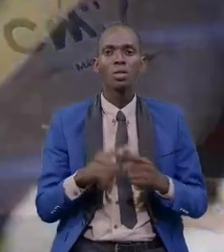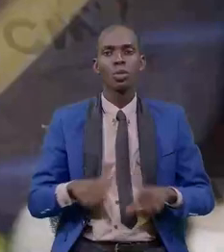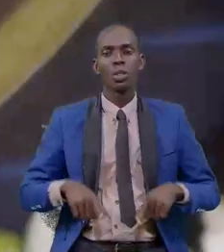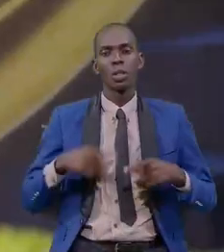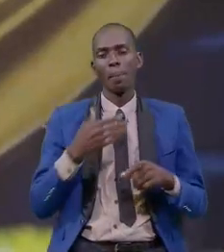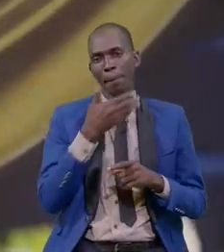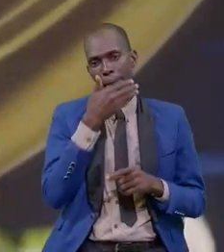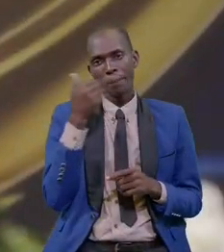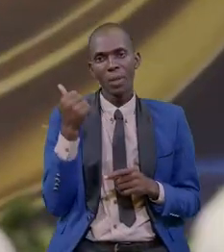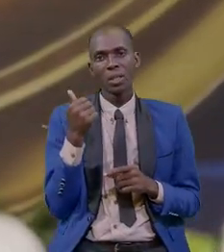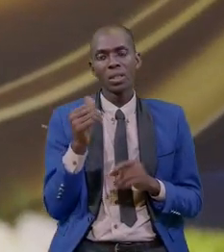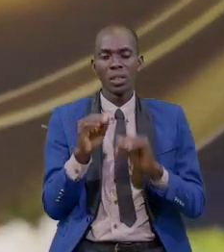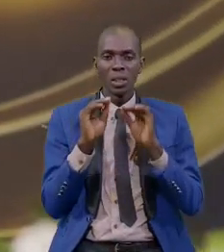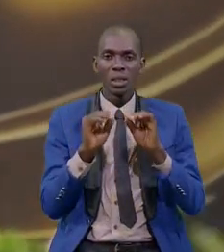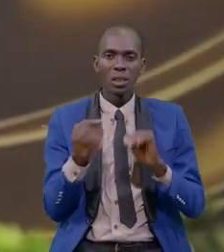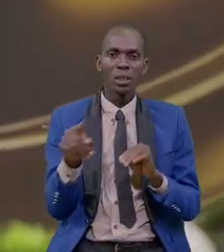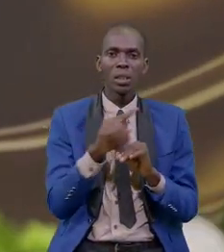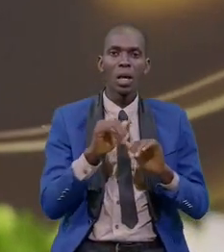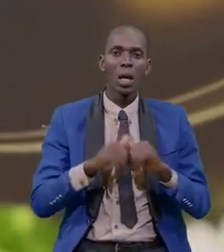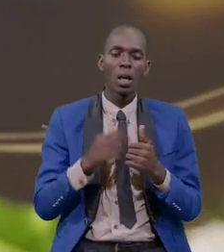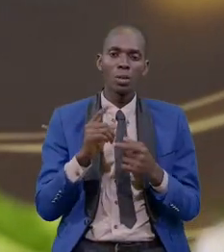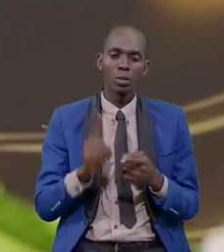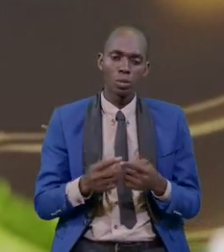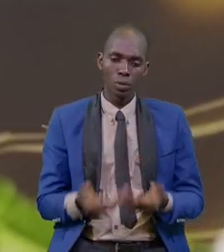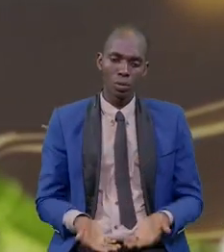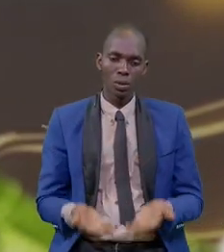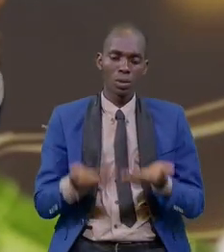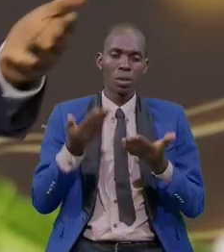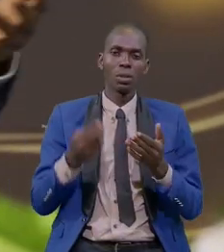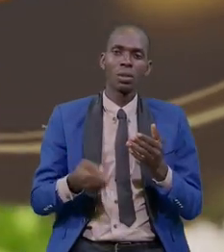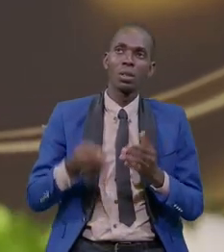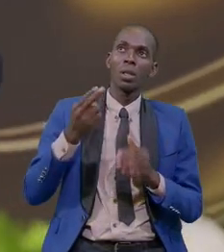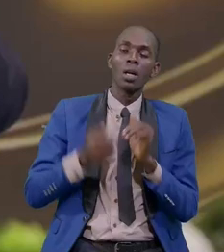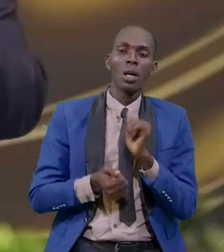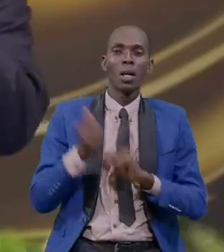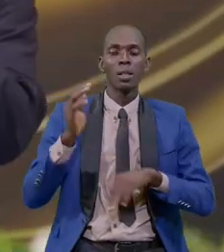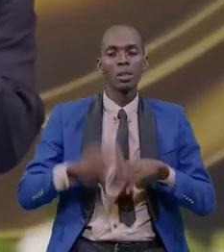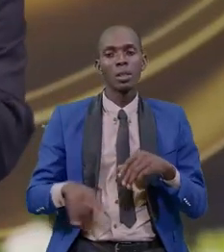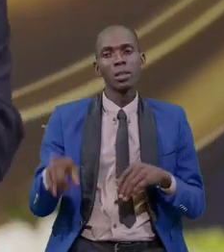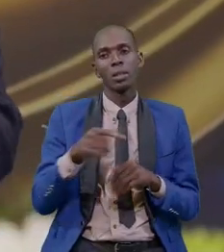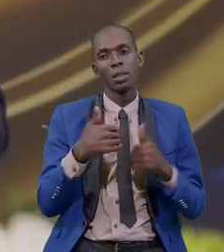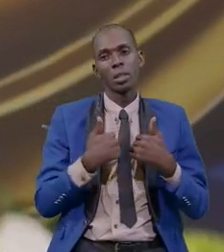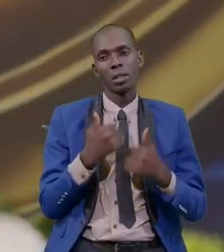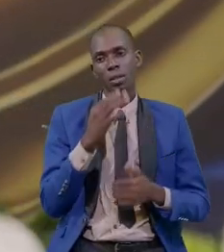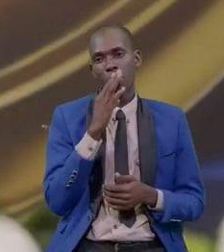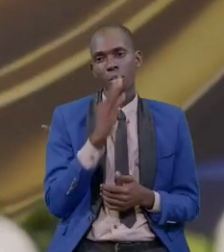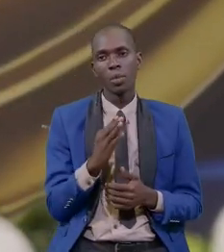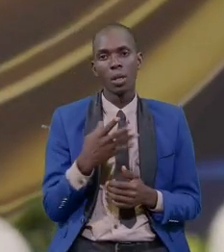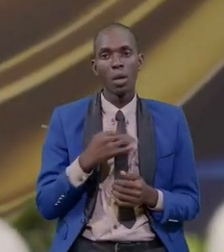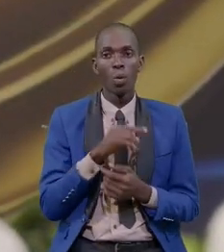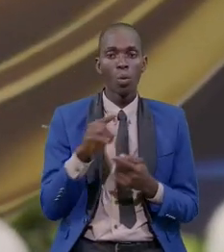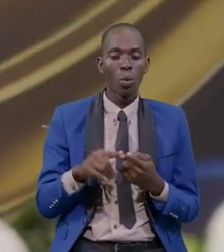façon meilleure. Montre-leur comment monter plus haut, plus qu'ils n'étaient avant ce programme. Et lorsque l'opportunité